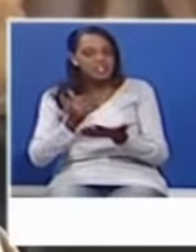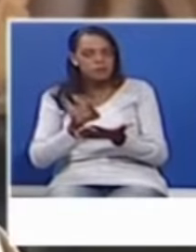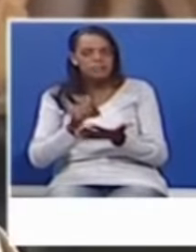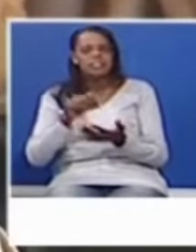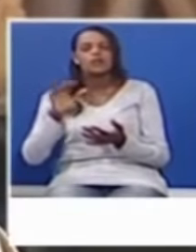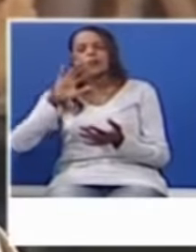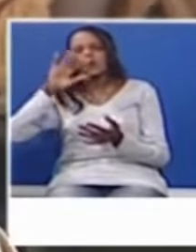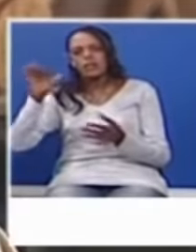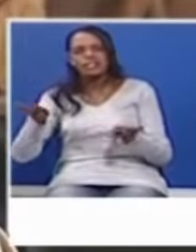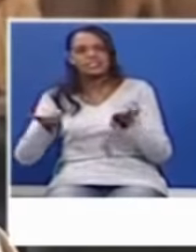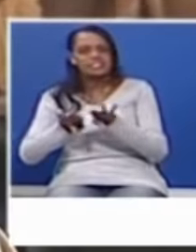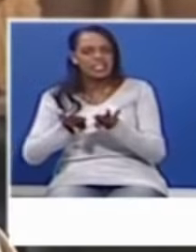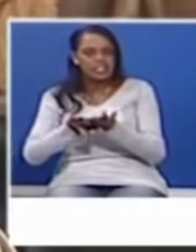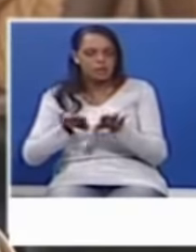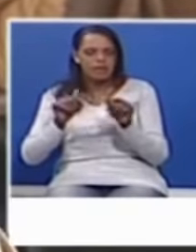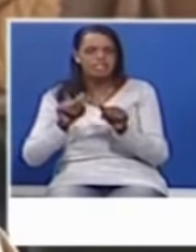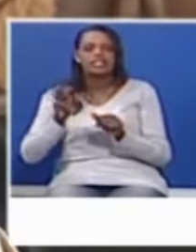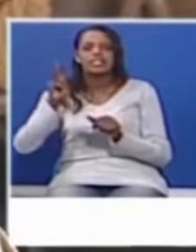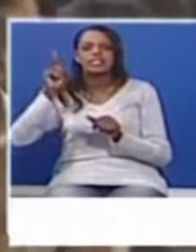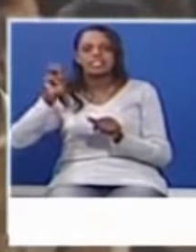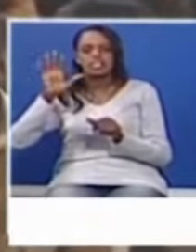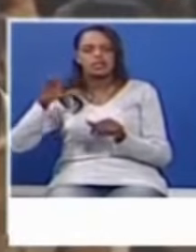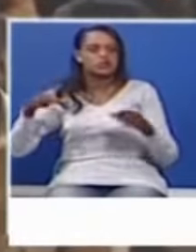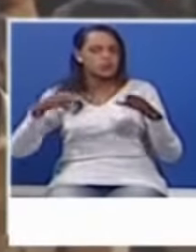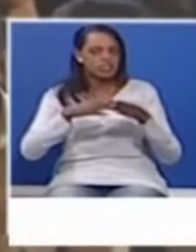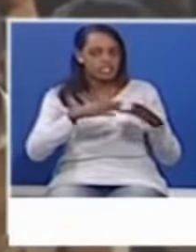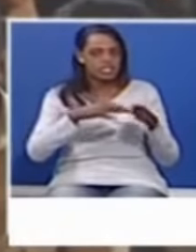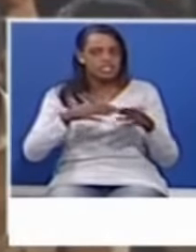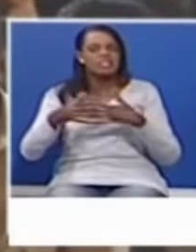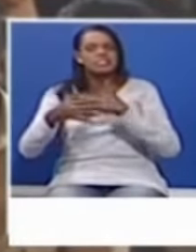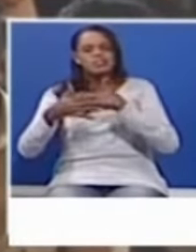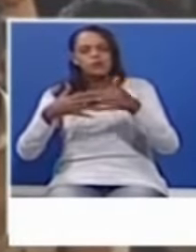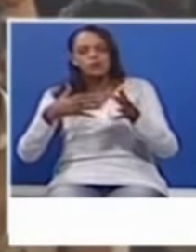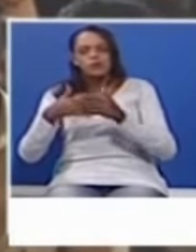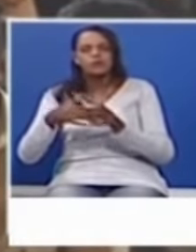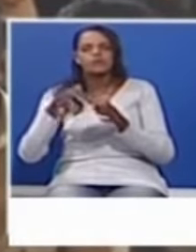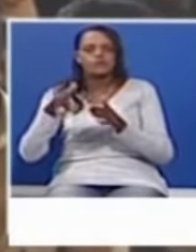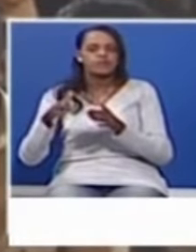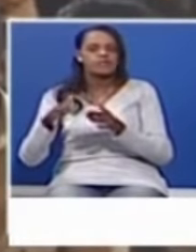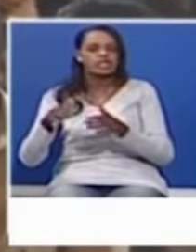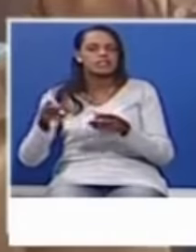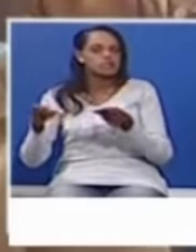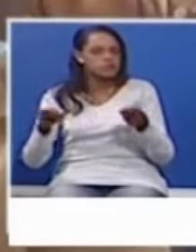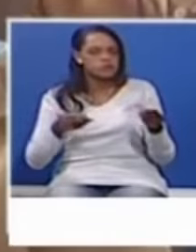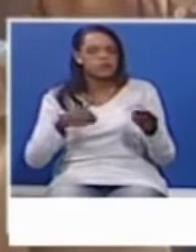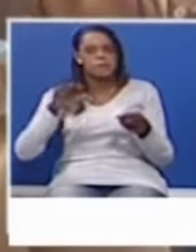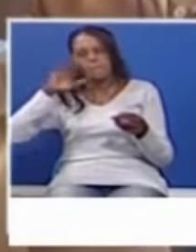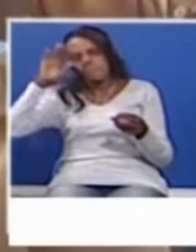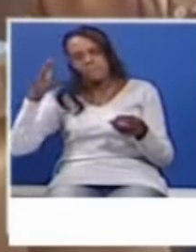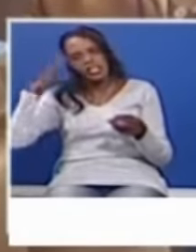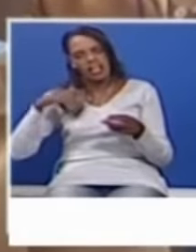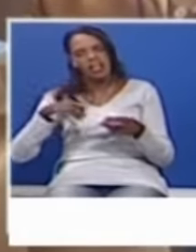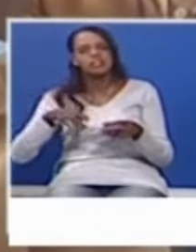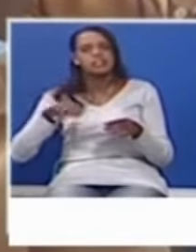ዕድመን ፆታን ዘጠቓልላ ኣስታት 35 ጉጅለታት ኣቒሙ ብዘካየዶ ንጥፈታት ኣብ ምውጋድ ጎዳእ ልምድታት መርዓ ትሕቲ ዕድመን